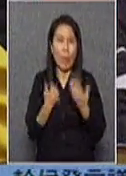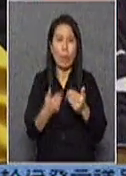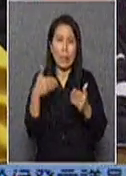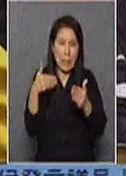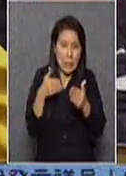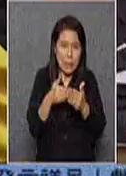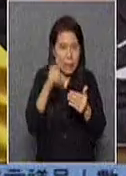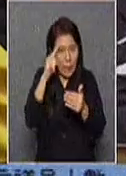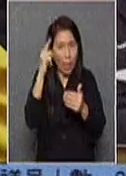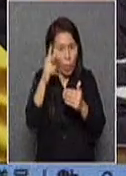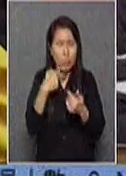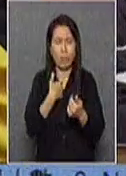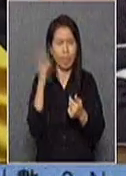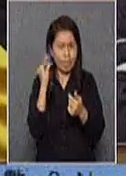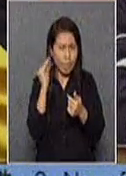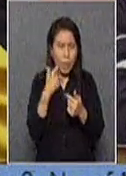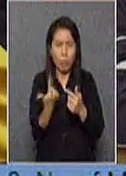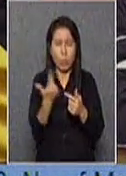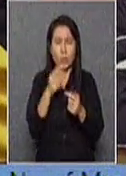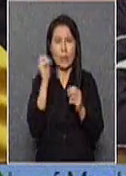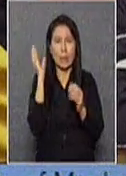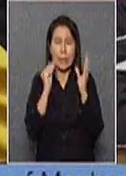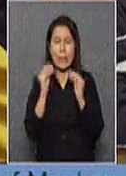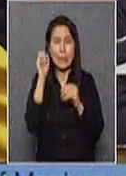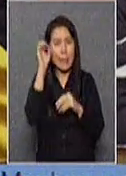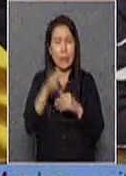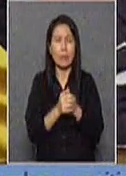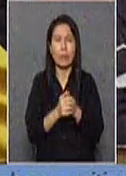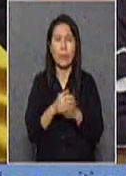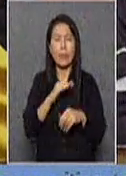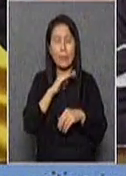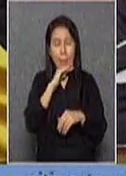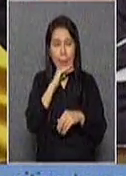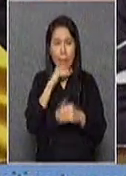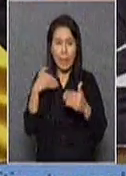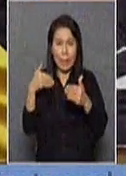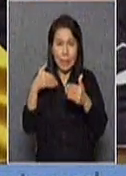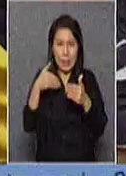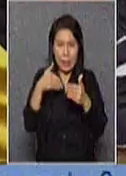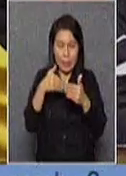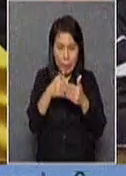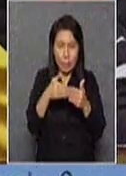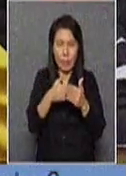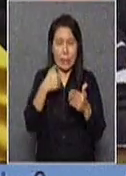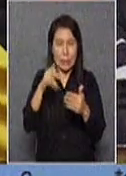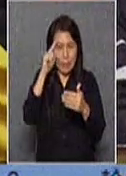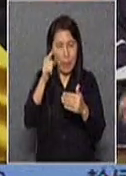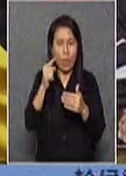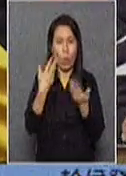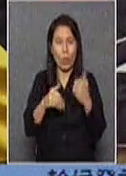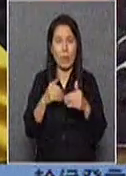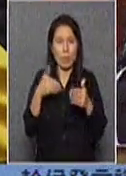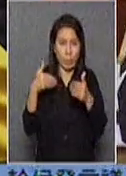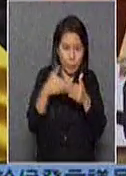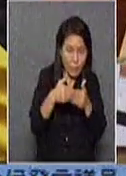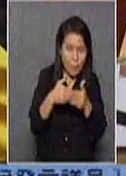一日或者兩日。咁但係係等到嗰個截止限期前嗰一日或者係當日，